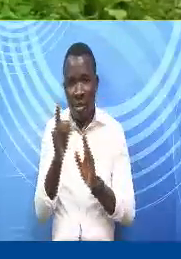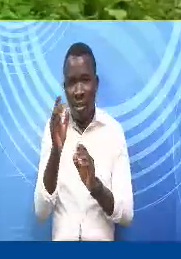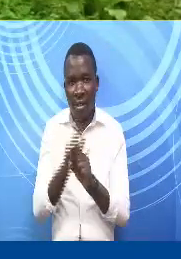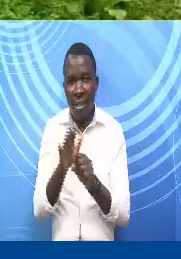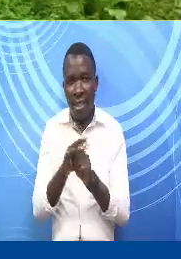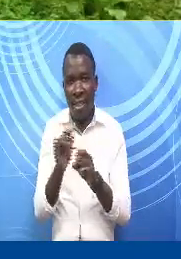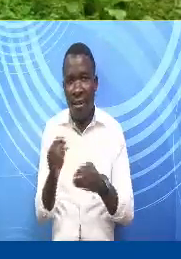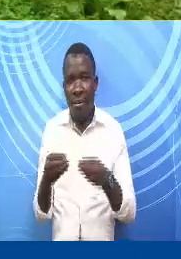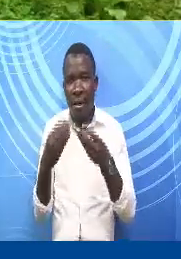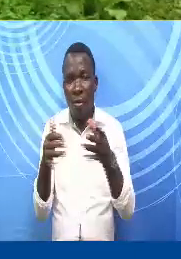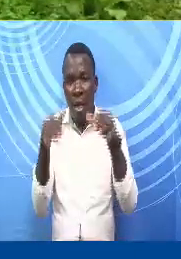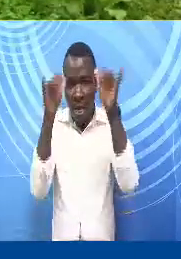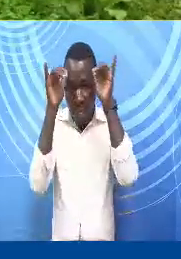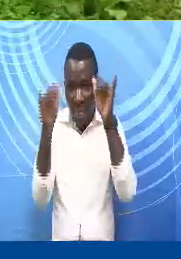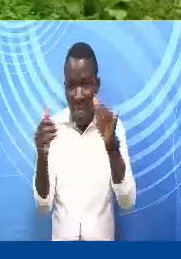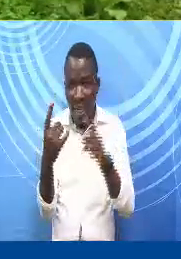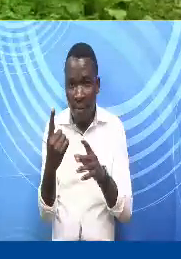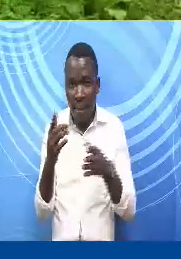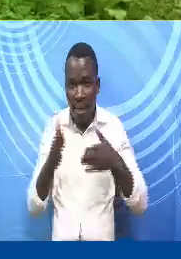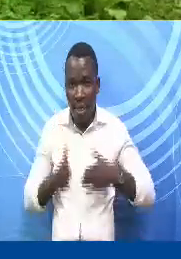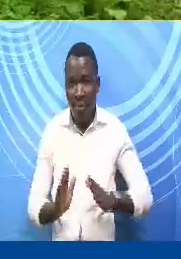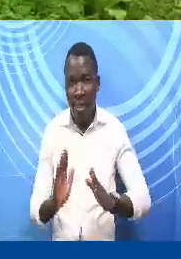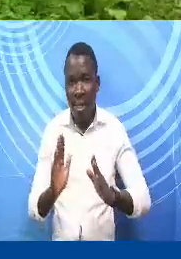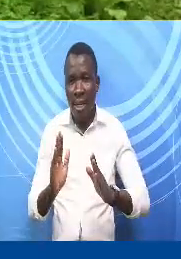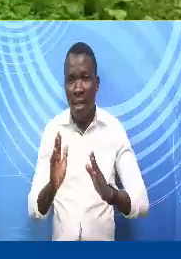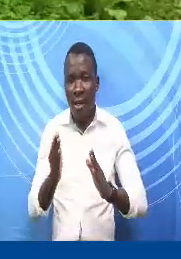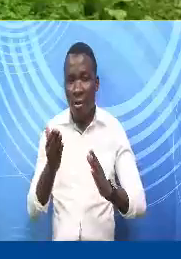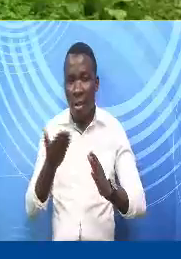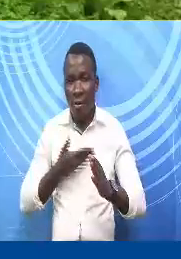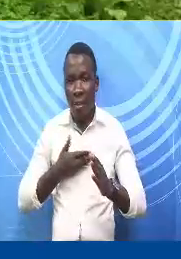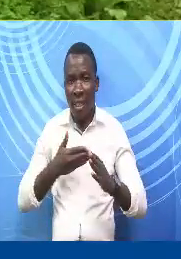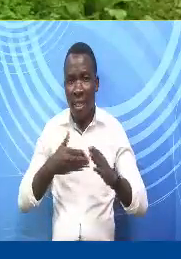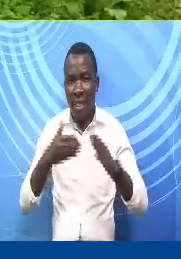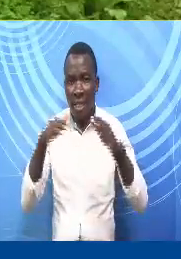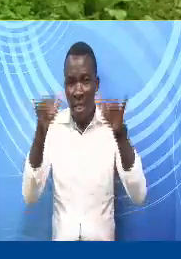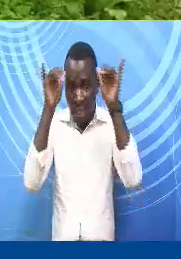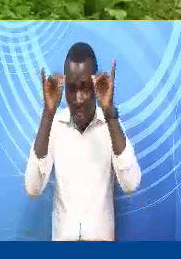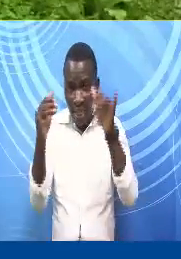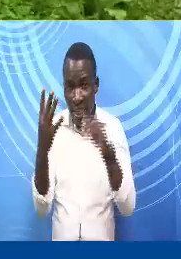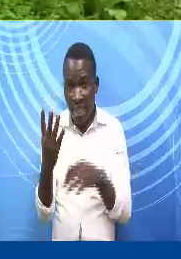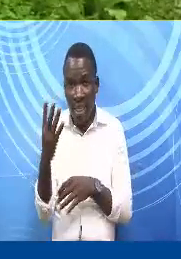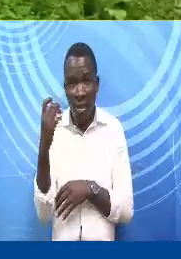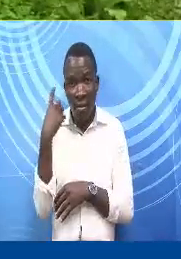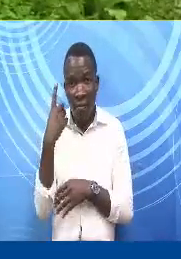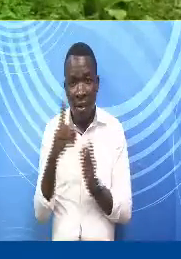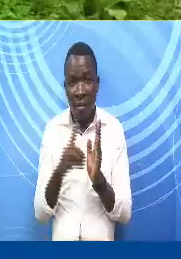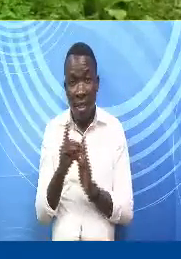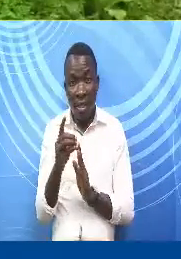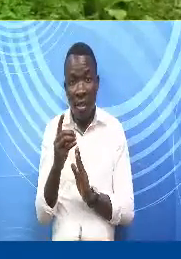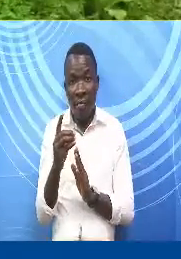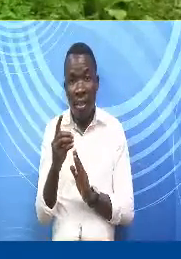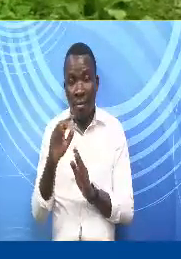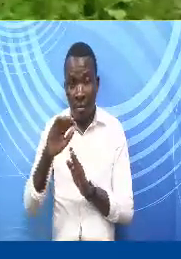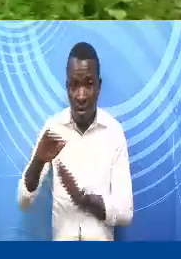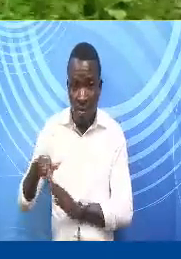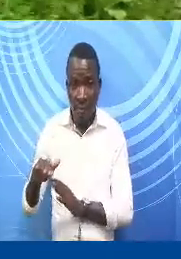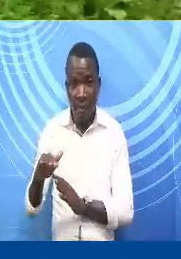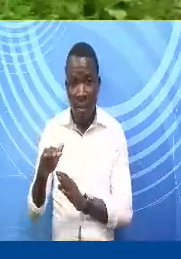imwe ikabyara tukaba tumaze kugera ku nkenye urumva byonyine ibyo ni iterambere usibye n'ibyo